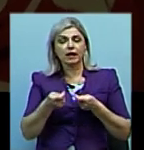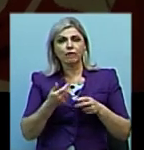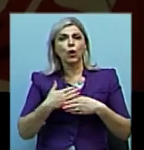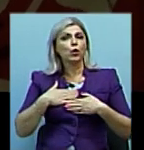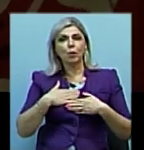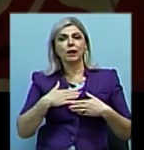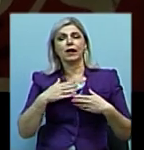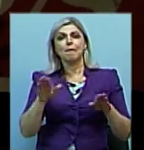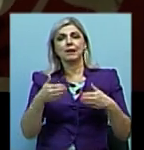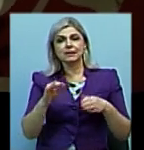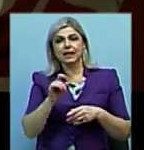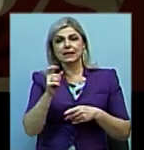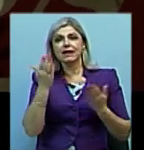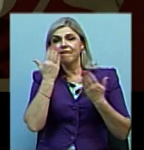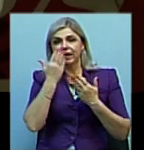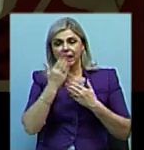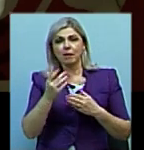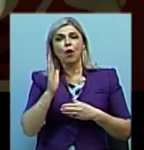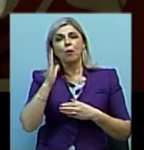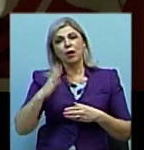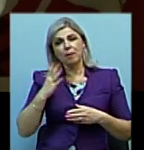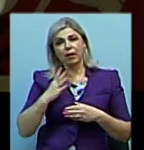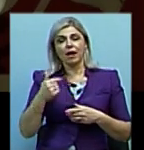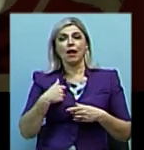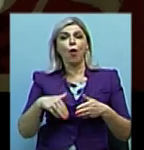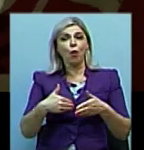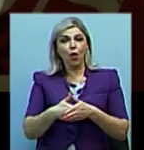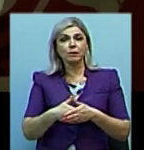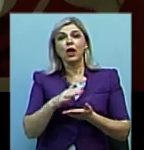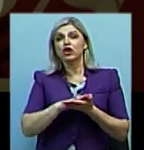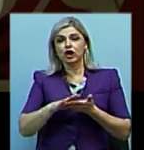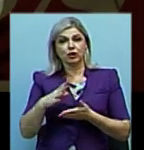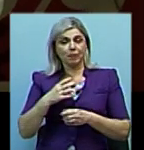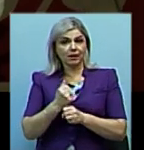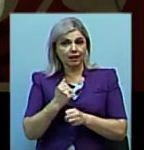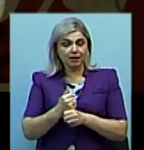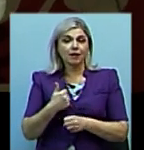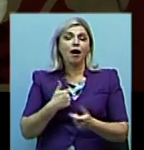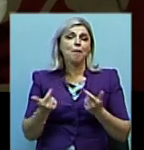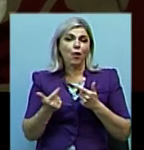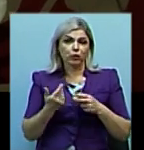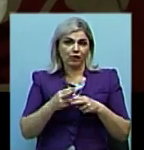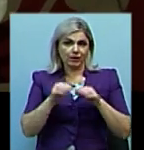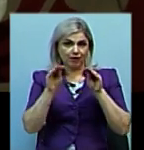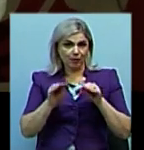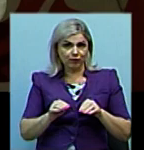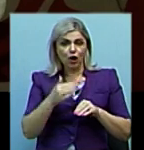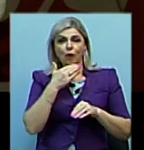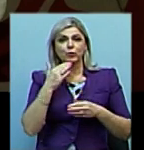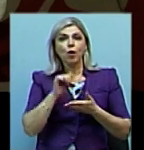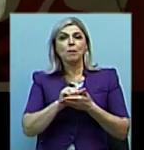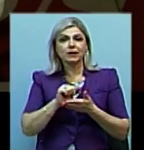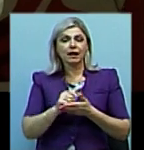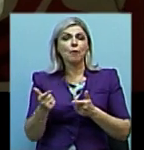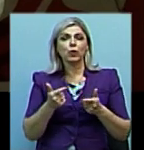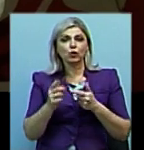пісні з кінофільмів. Будучи у відпустці, от нічого було робити, підготував ці 2 акти. Дуже багато матеріалу Богдан підготував, і ми